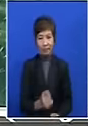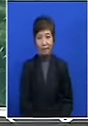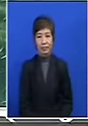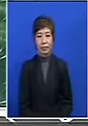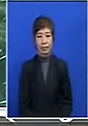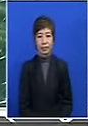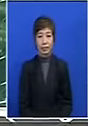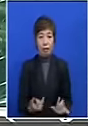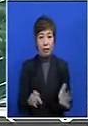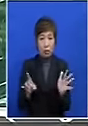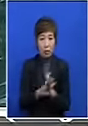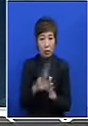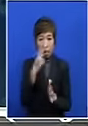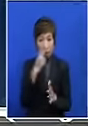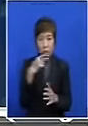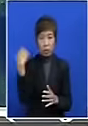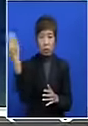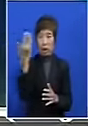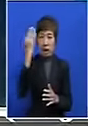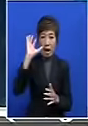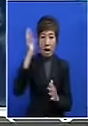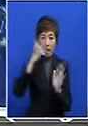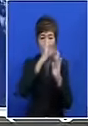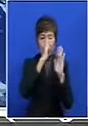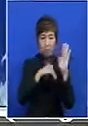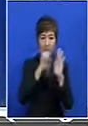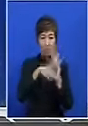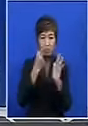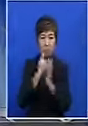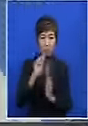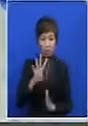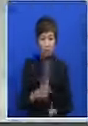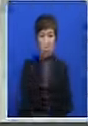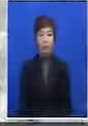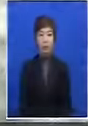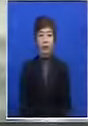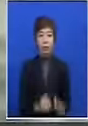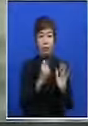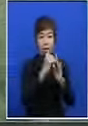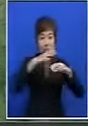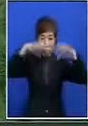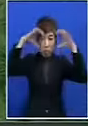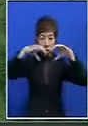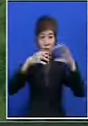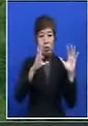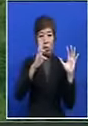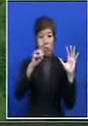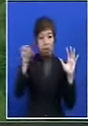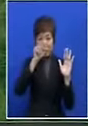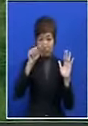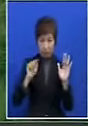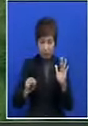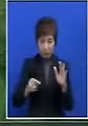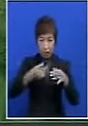บนี้ครับปิดท้ายกันที่การตรวจสอบสภาพอากาศรายภาค24ชั่วโมงข้างหน้าครับภาคเหนือมีฝนกระจาย160จ